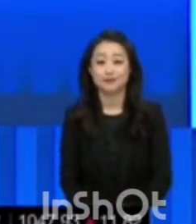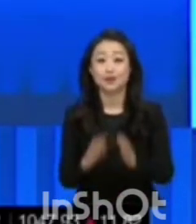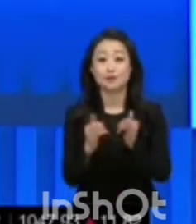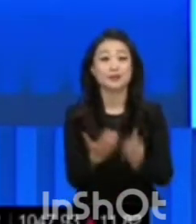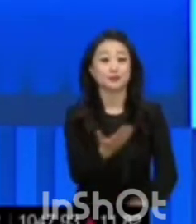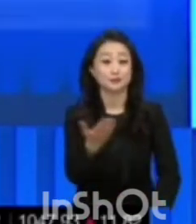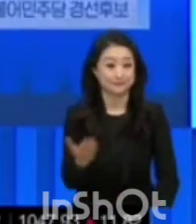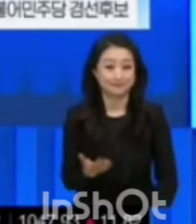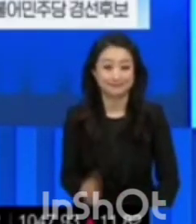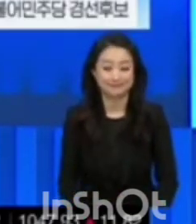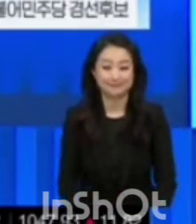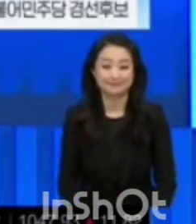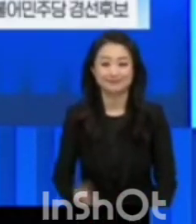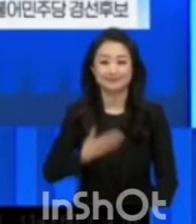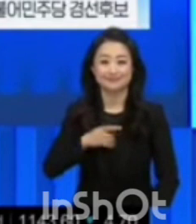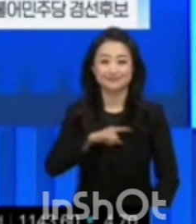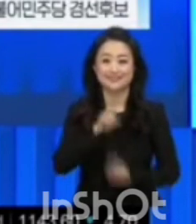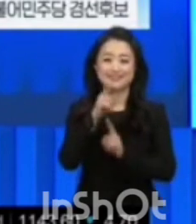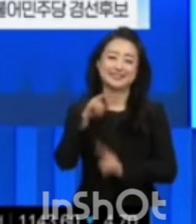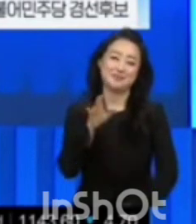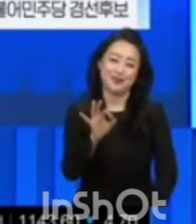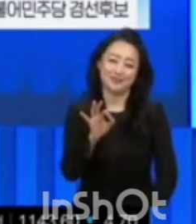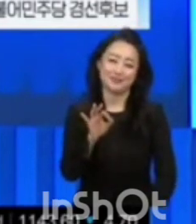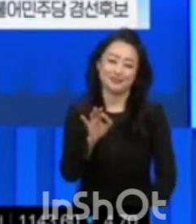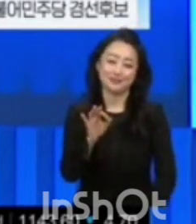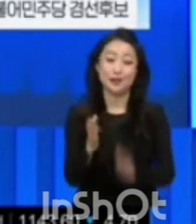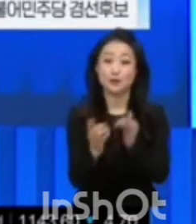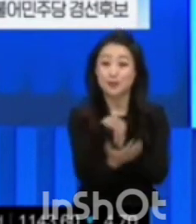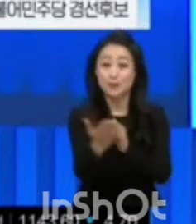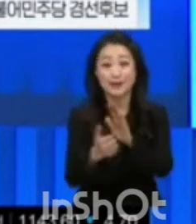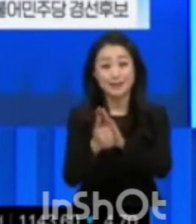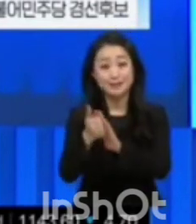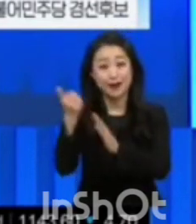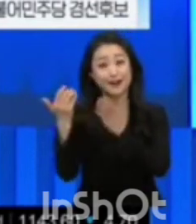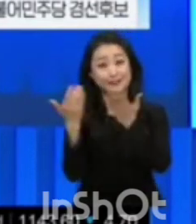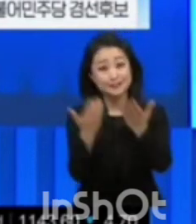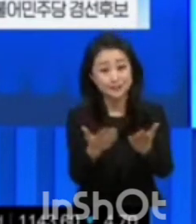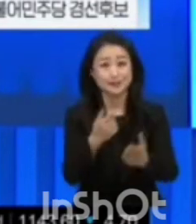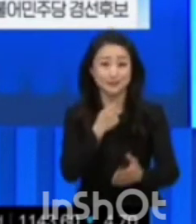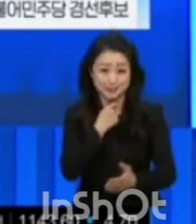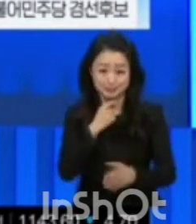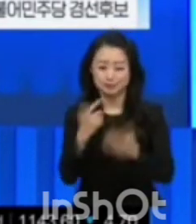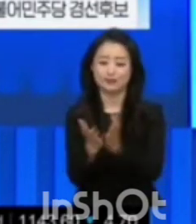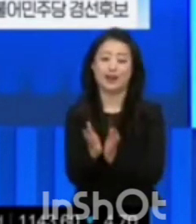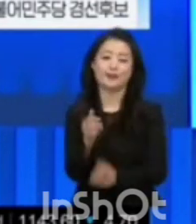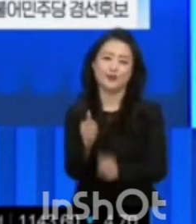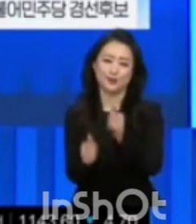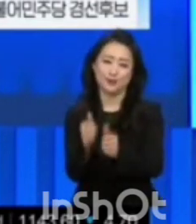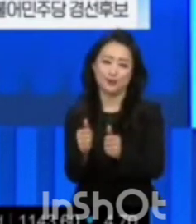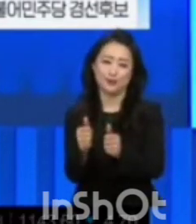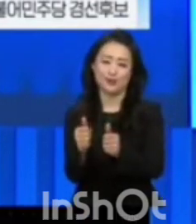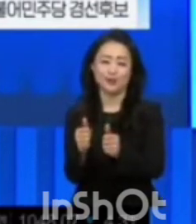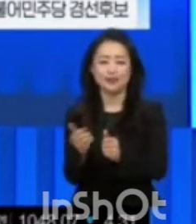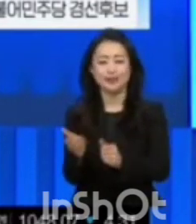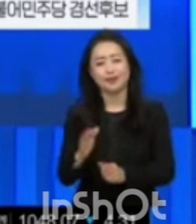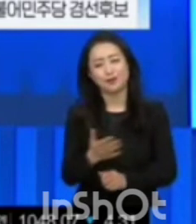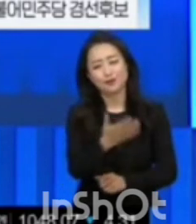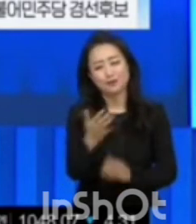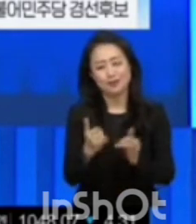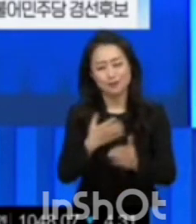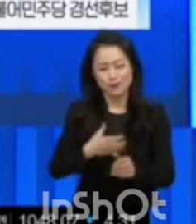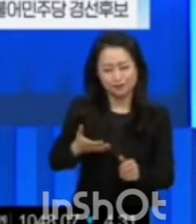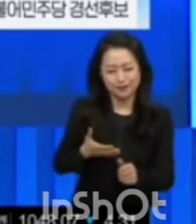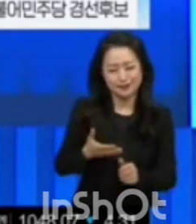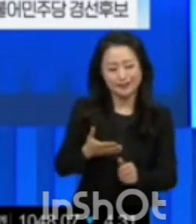국민 여러분, 이재명 후보입니다. 국민에게 희망을 드려야 될 민주당 경선이 우리 국민들께 불편함과